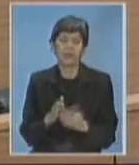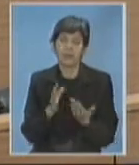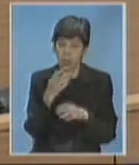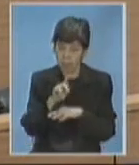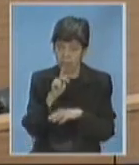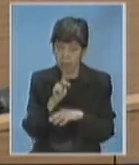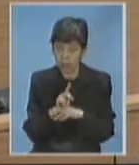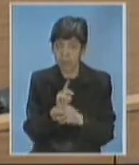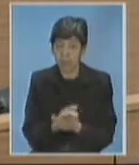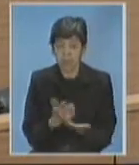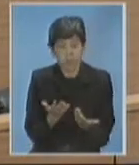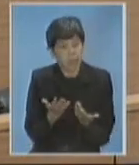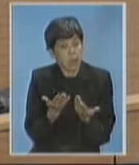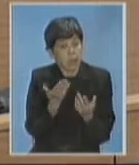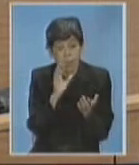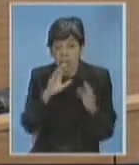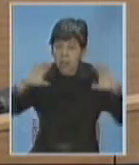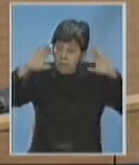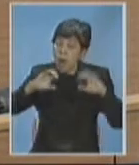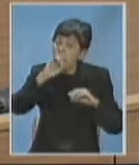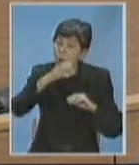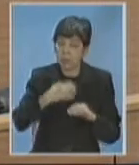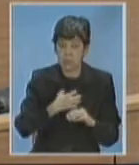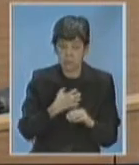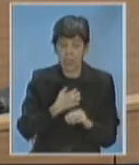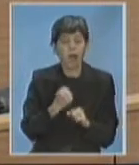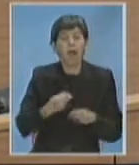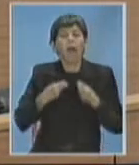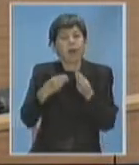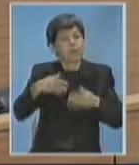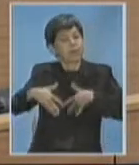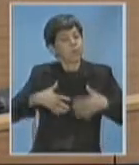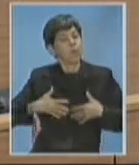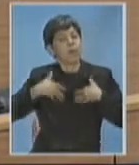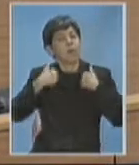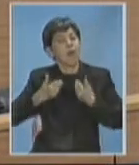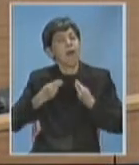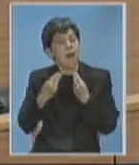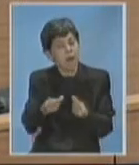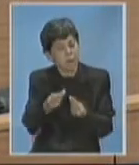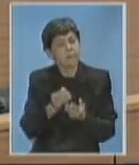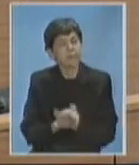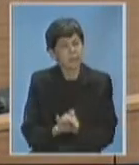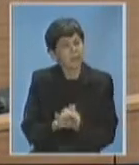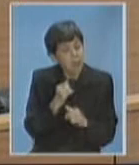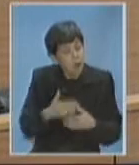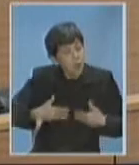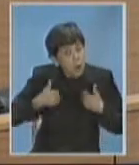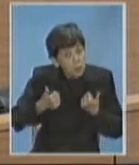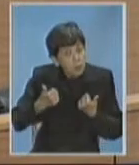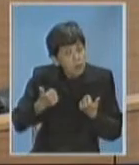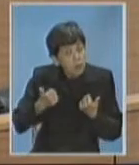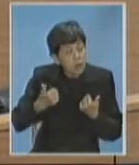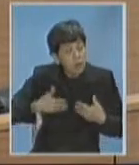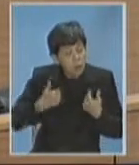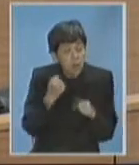านครับไหนล่ะครับรัฐบาลชุดนี้ที่จะบอกว่าคืนความสุขให้กับพี่น้องประชาชนได้คืนความสุขให้กับพี่น้องประช